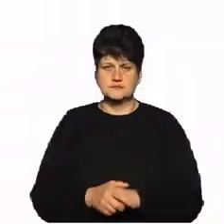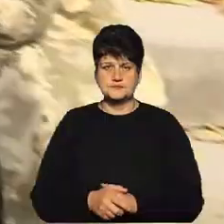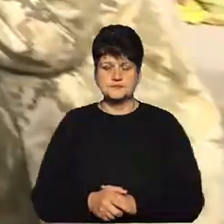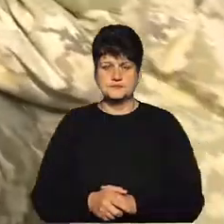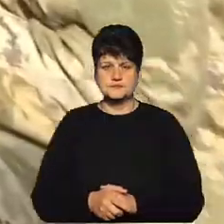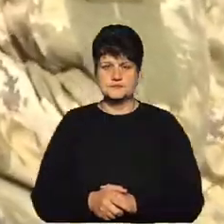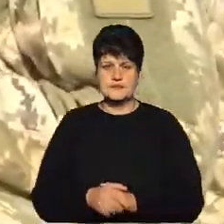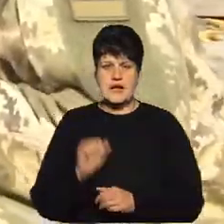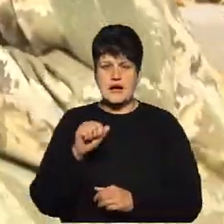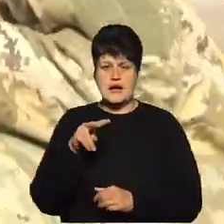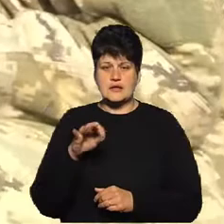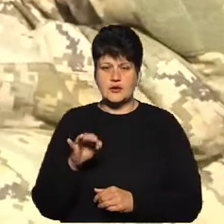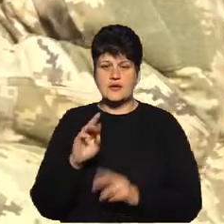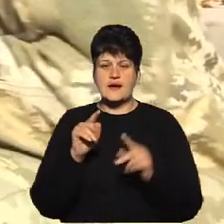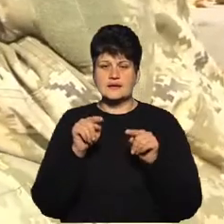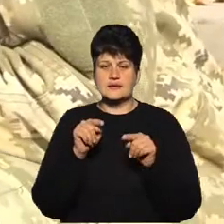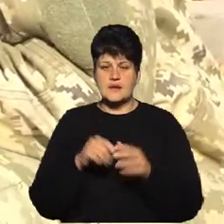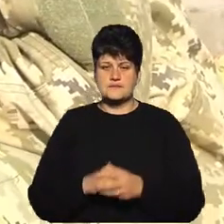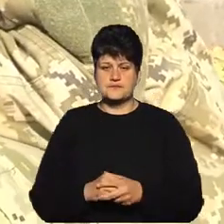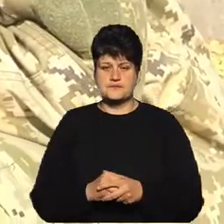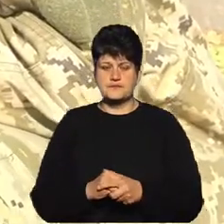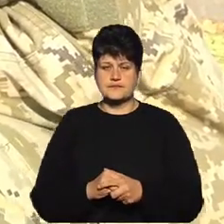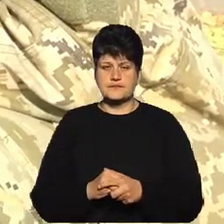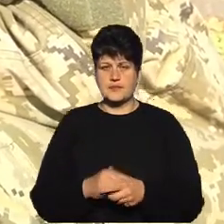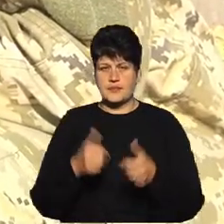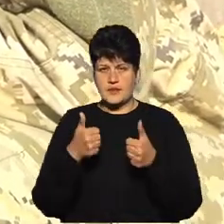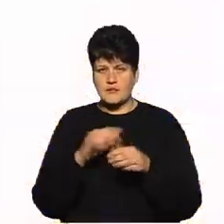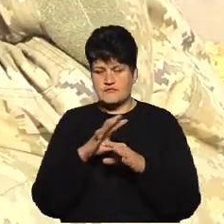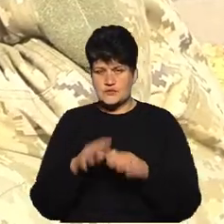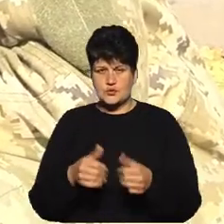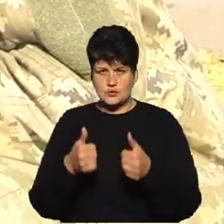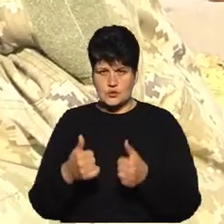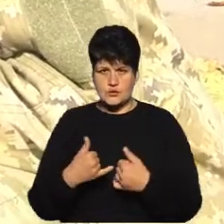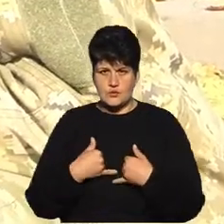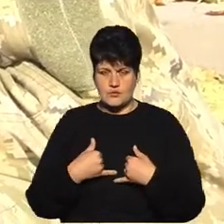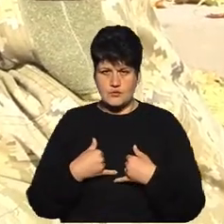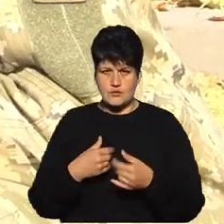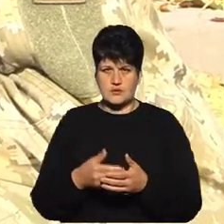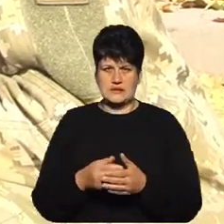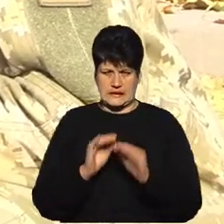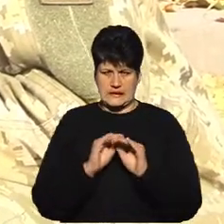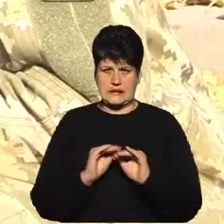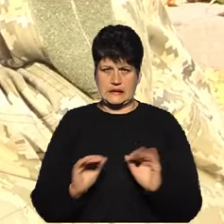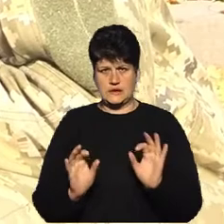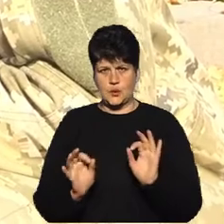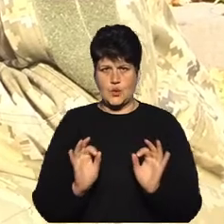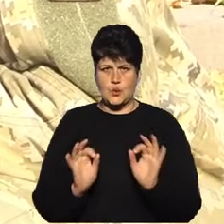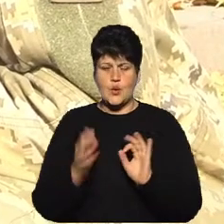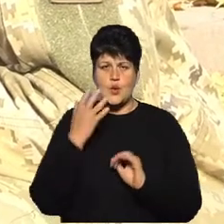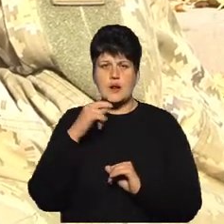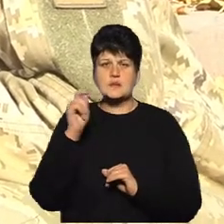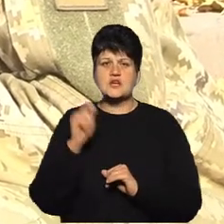Алло, Андрюш, як ти там? Привіт. Добре, все добре в мене. Відносно тихо. Коли ти приїдеш?